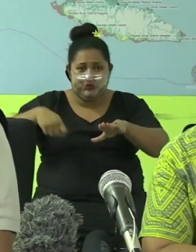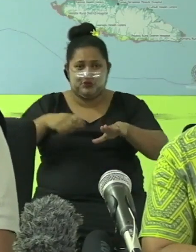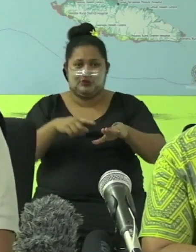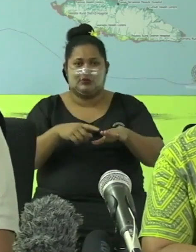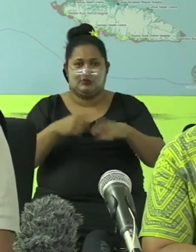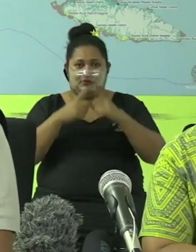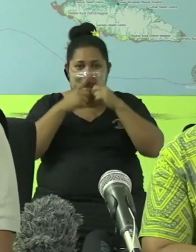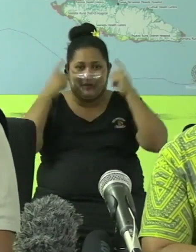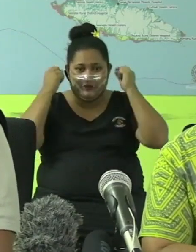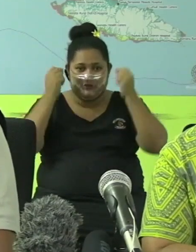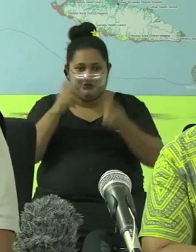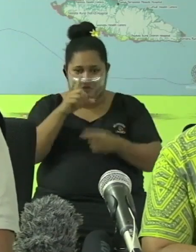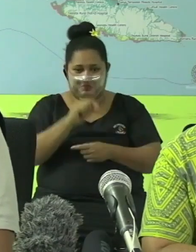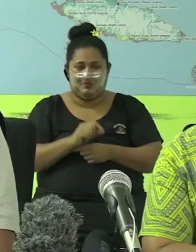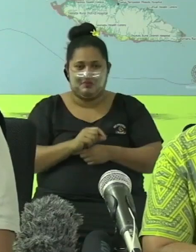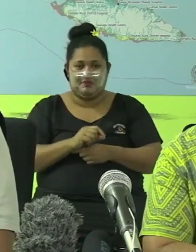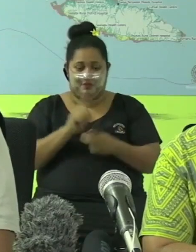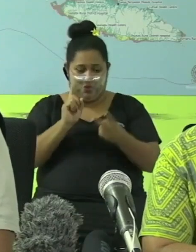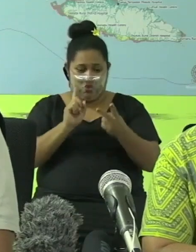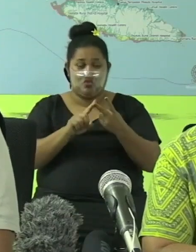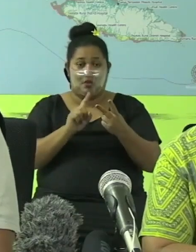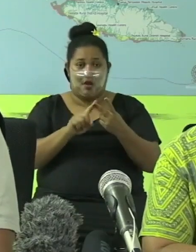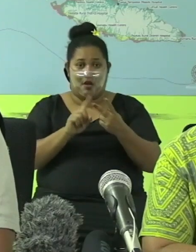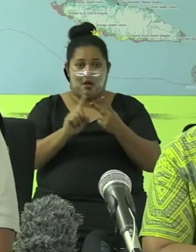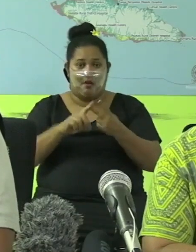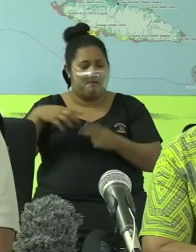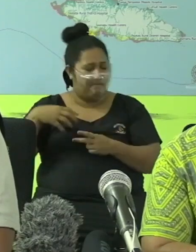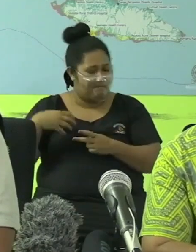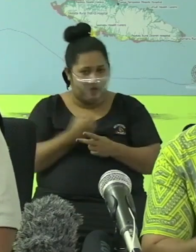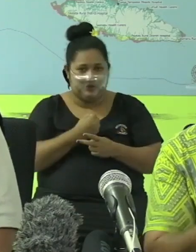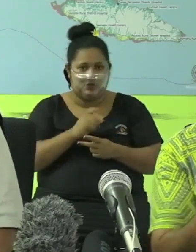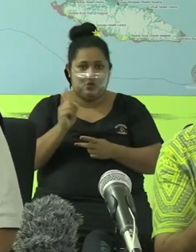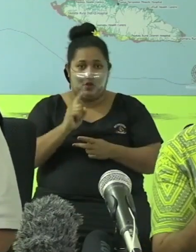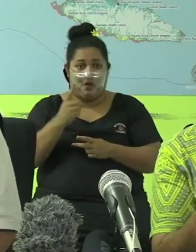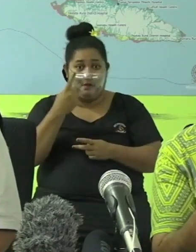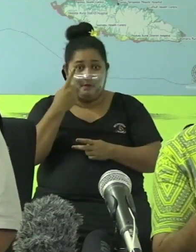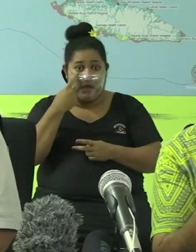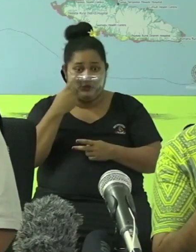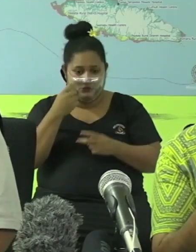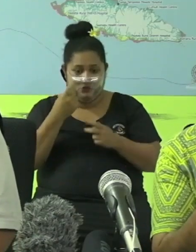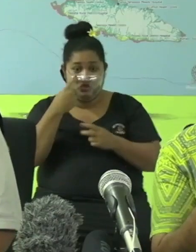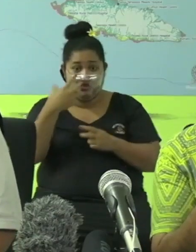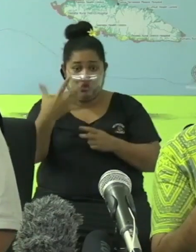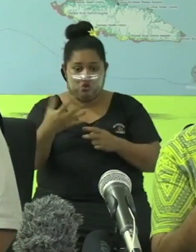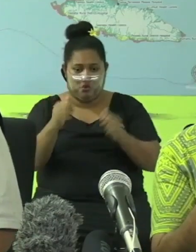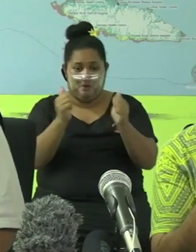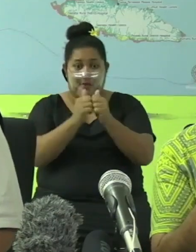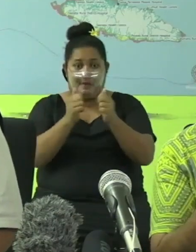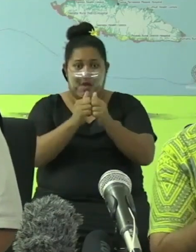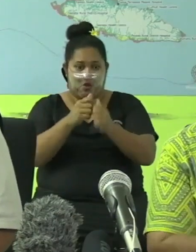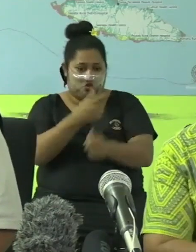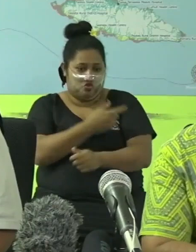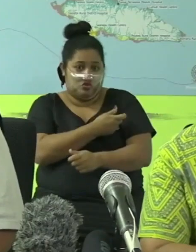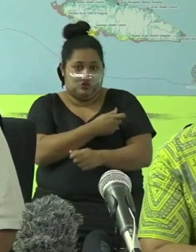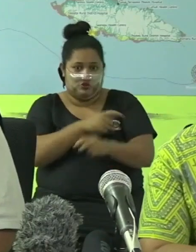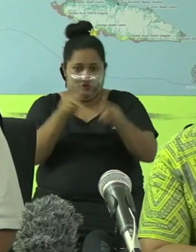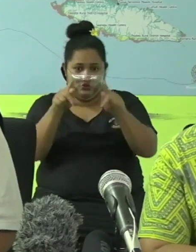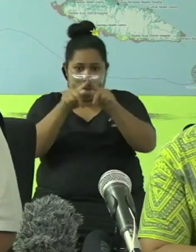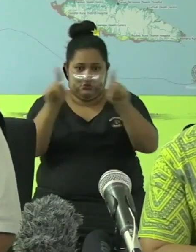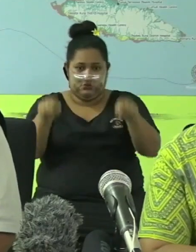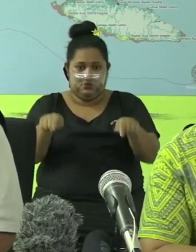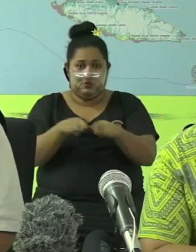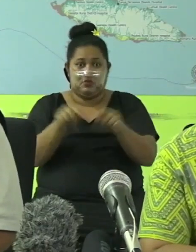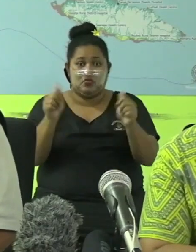lua faamalosia pea ia le faailoa o lou pepa tui ua maea ona